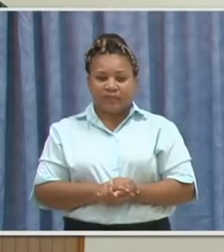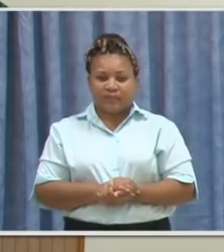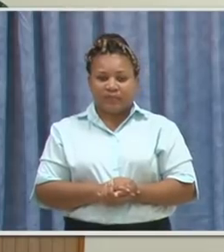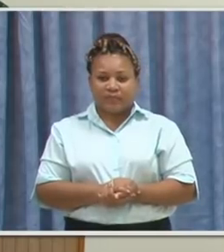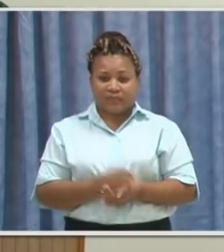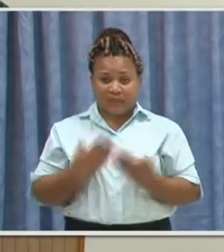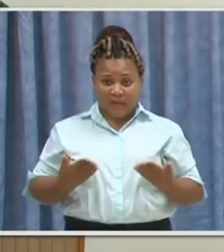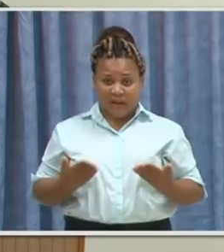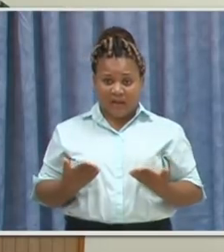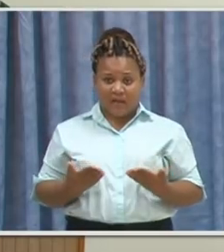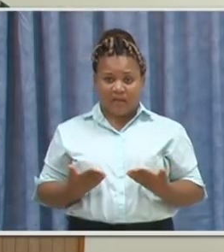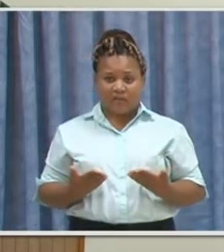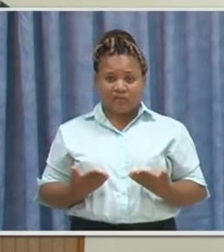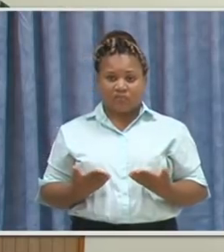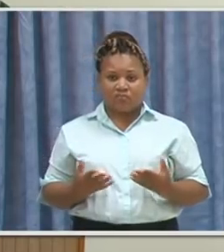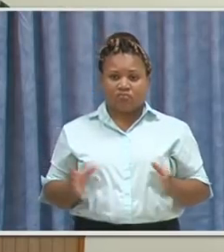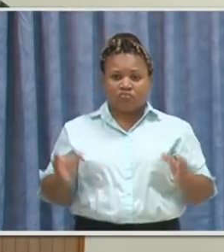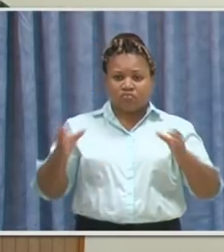travailler là.